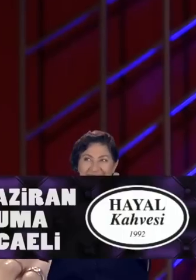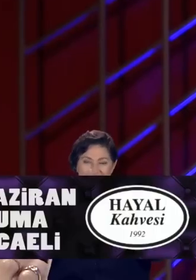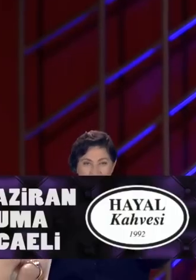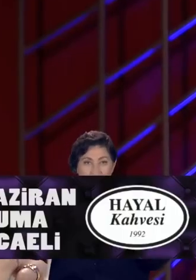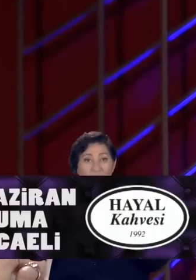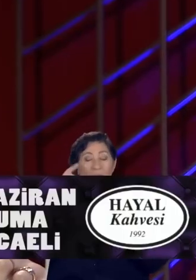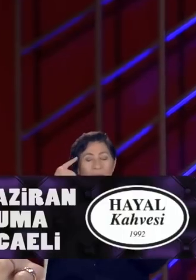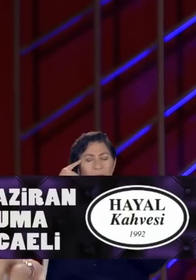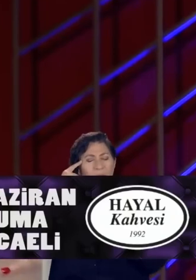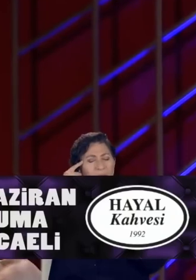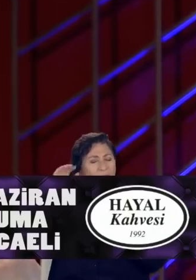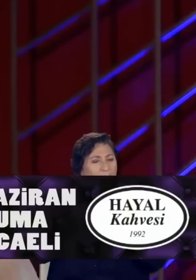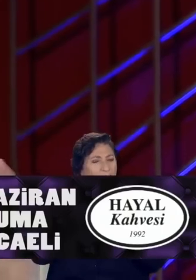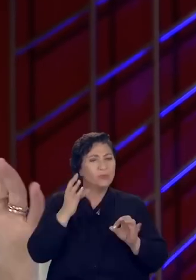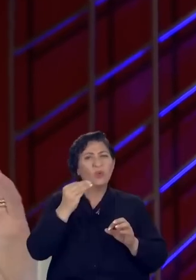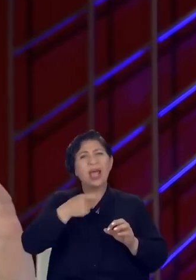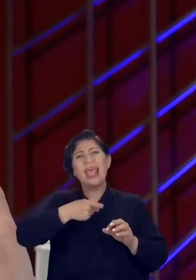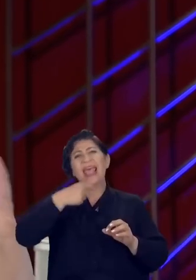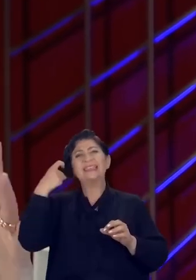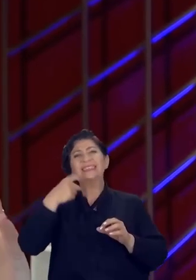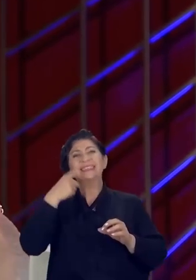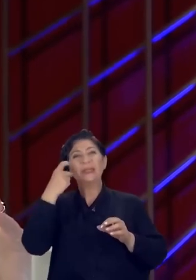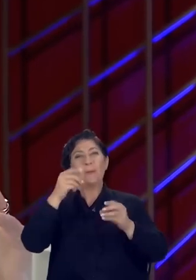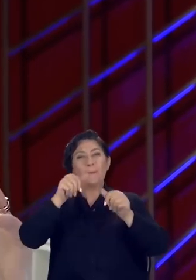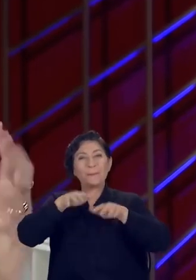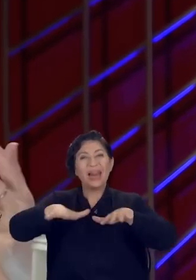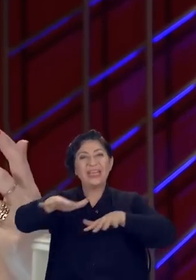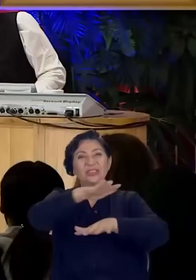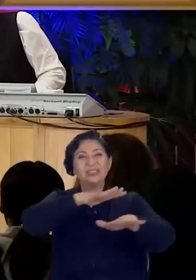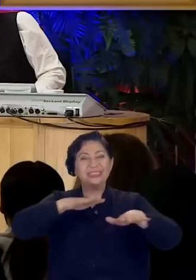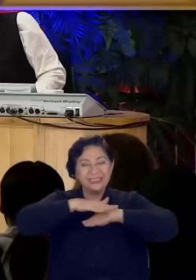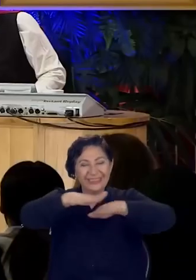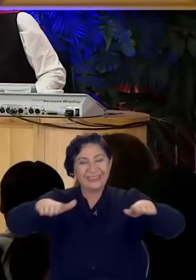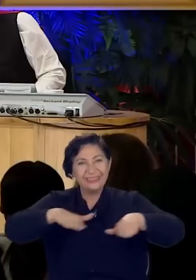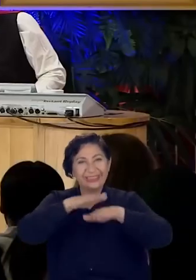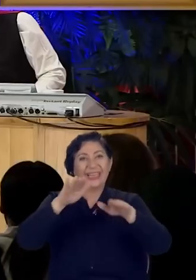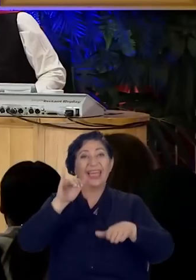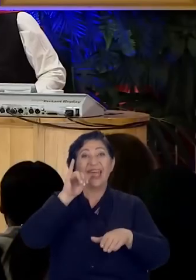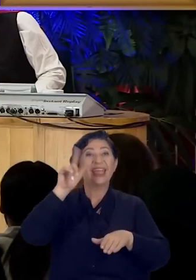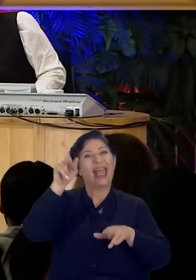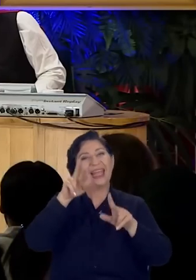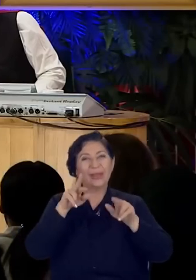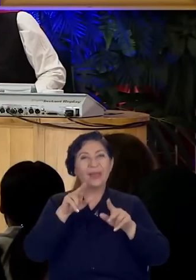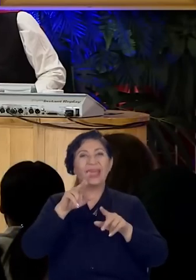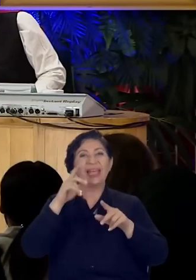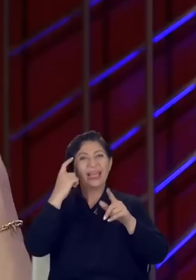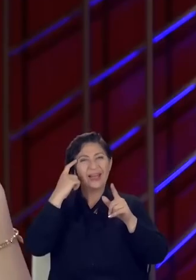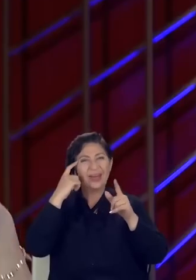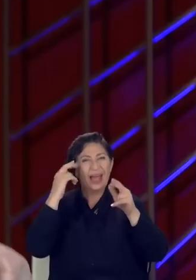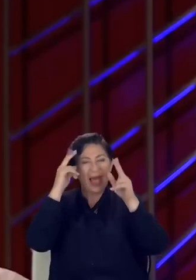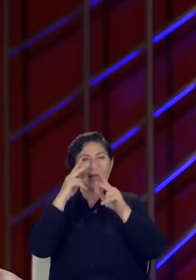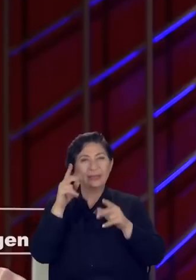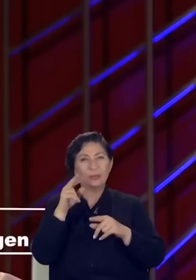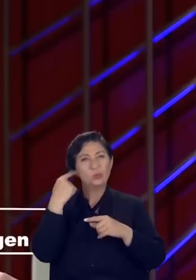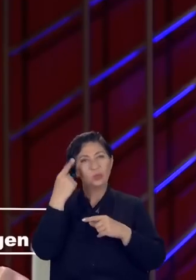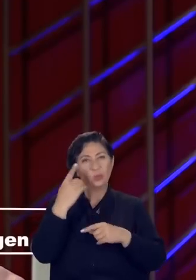aklımda nedense böyle çok eskilere ait bir plaj görüntüsü vardı. Yani hatta böyle sanki İtalya'da bir plaj gibi nedense. Yani kafamda canlanan şey